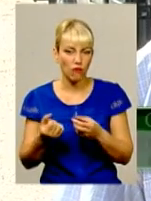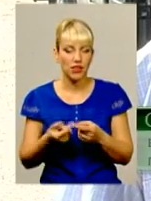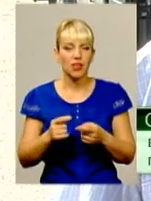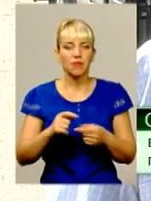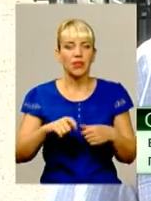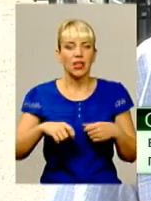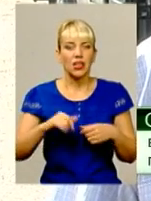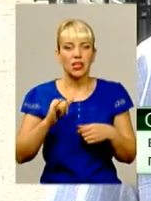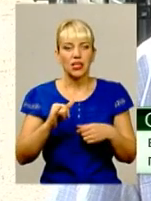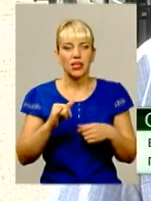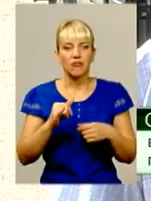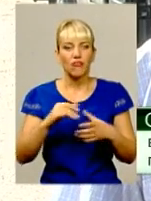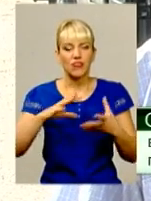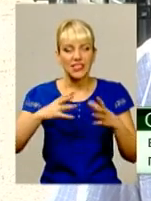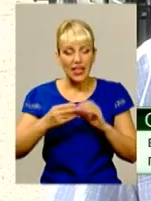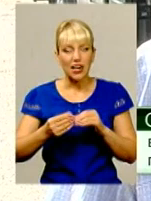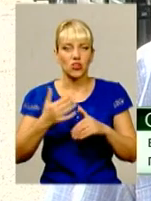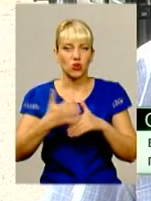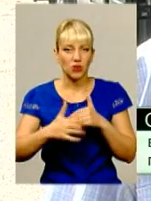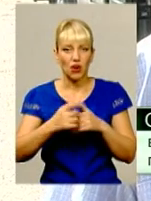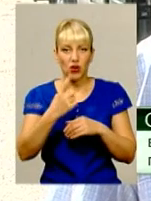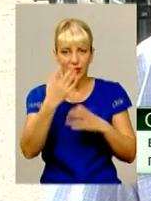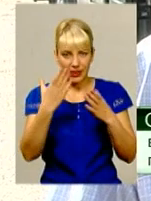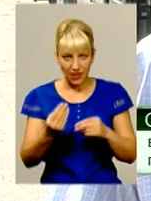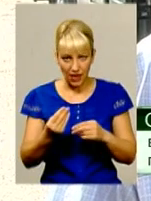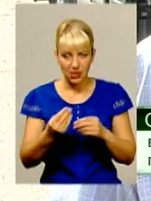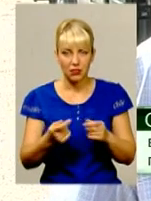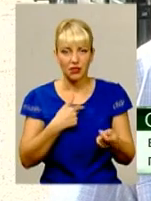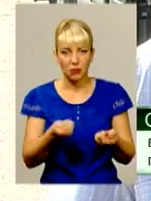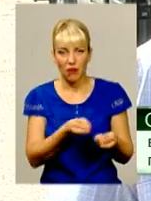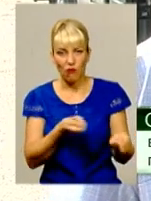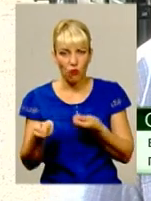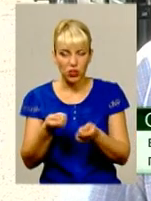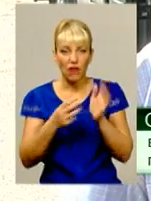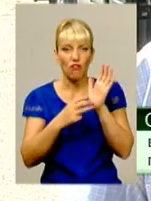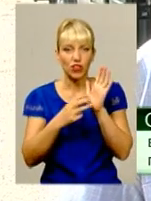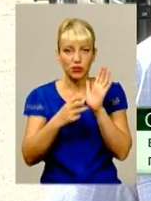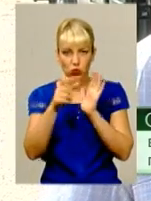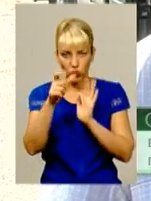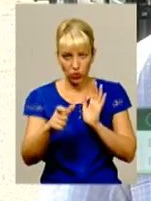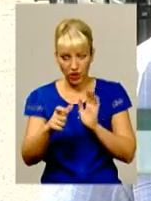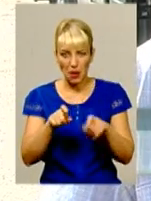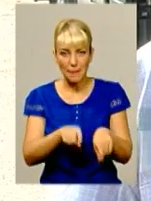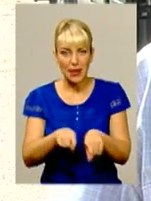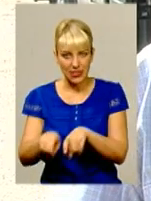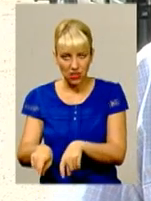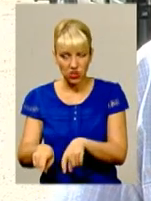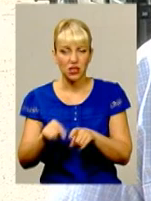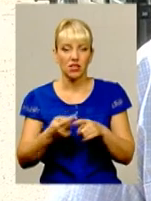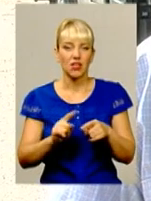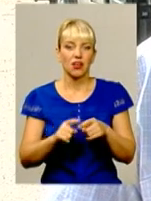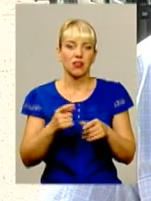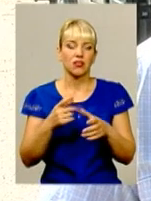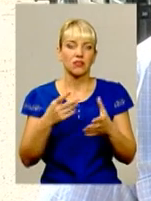кількість пасажирів за день 800 пасажирів. Візьміть по 2,50, це буде на сьогоднішній 2000